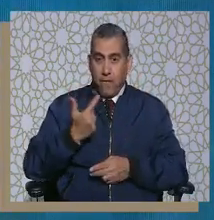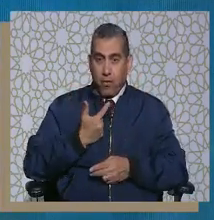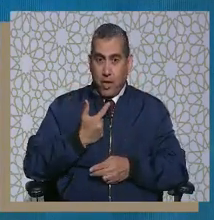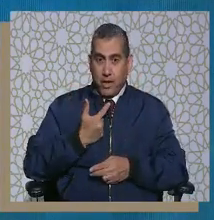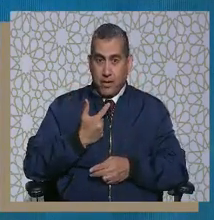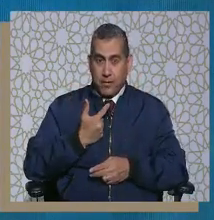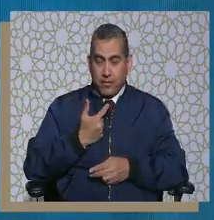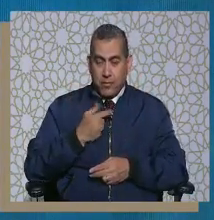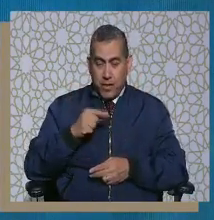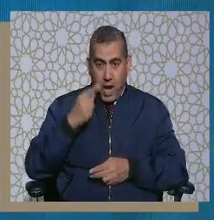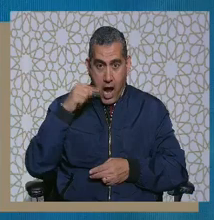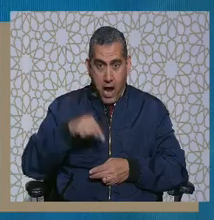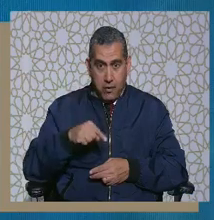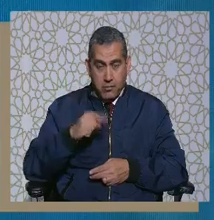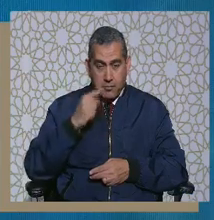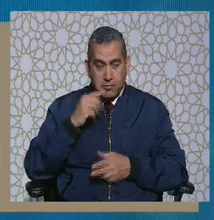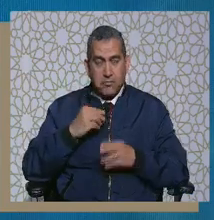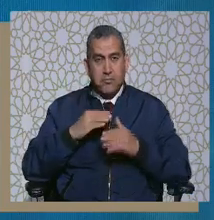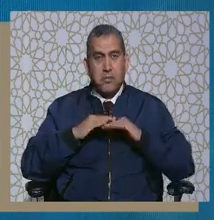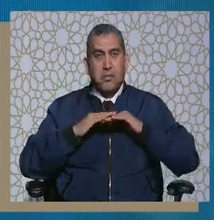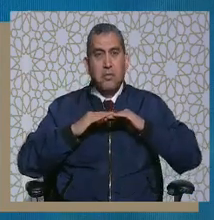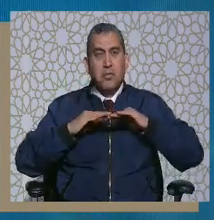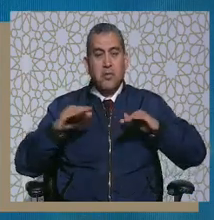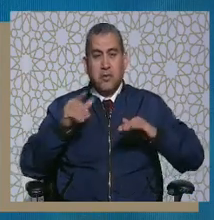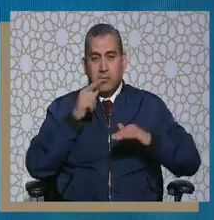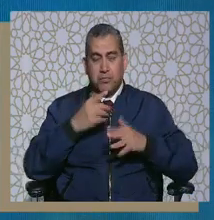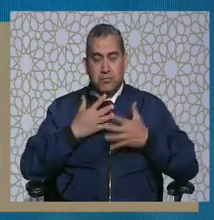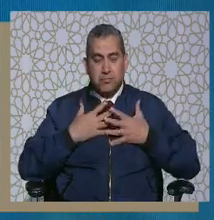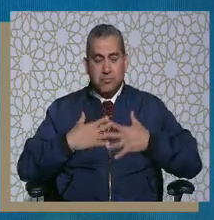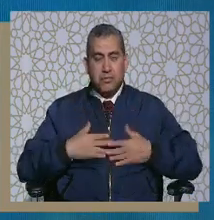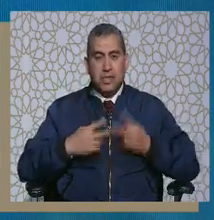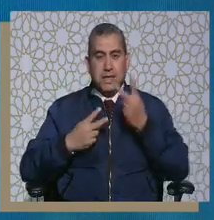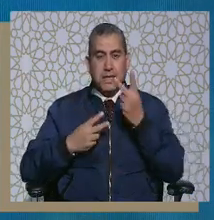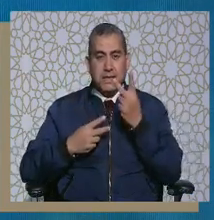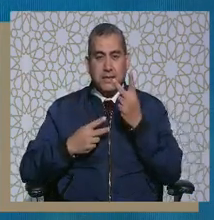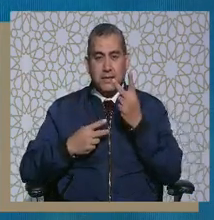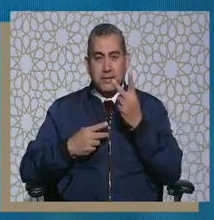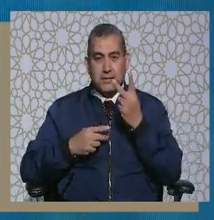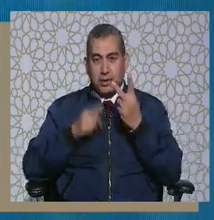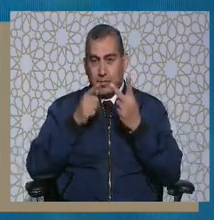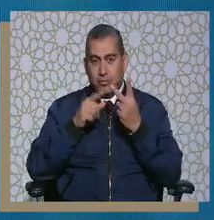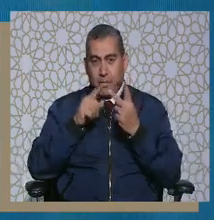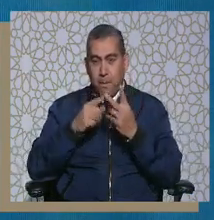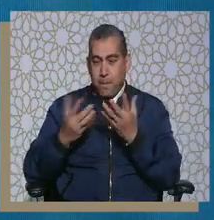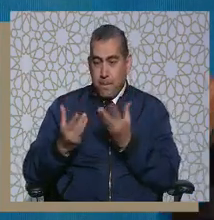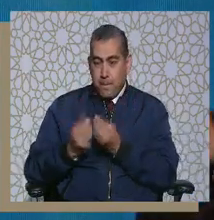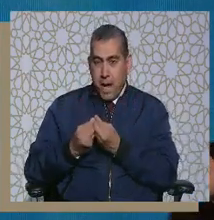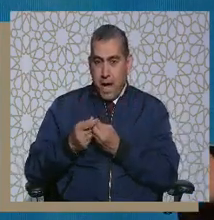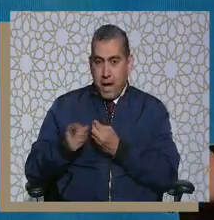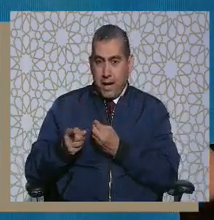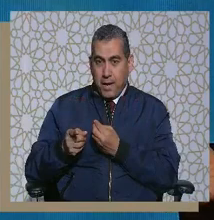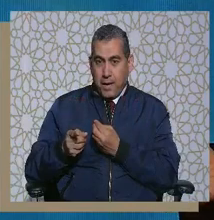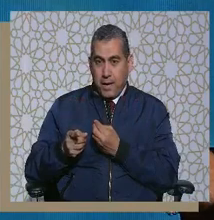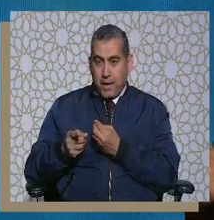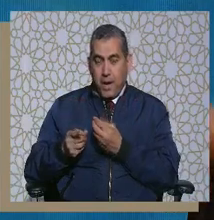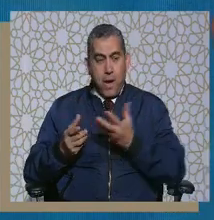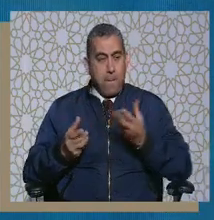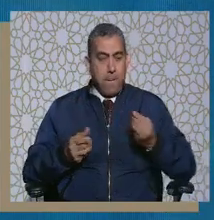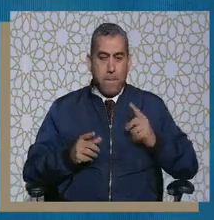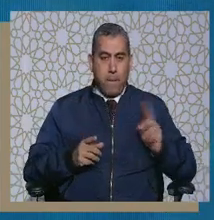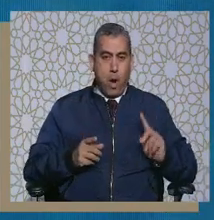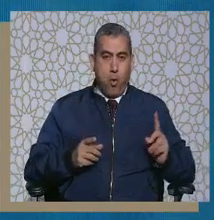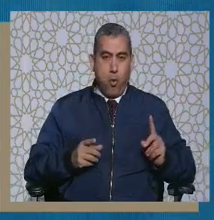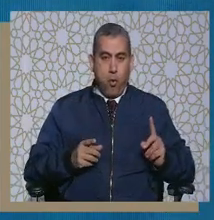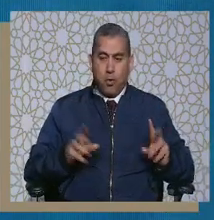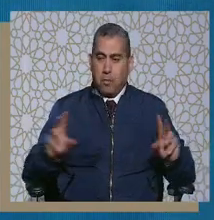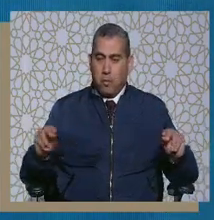ده هيستوي عنده على فكره هيستوي عنده حاجتين ان هو يبقى معاه او يبقى ما معهوش ان هو